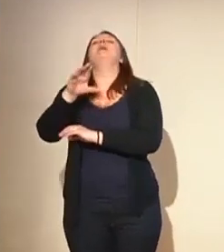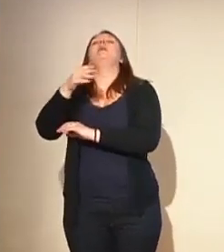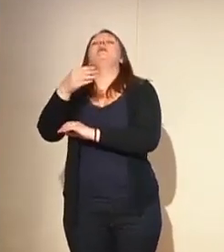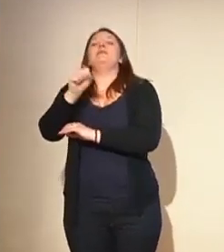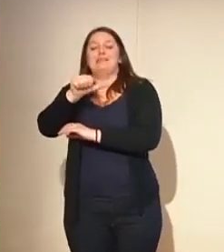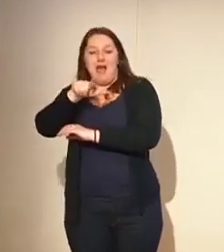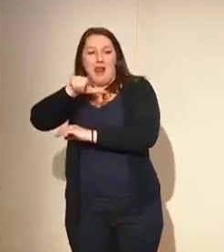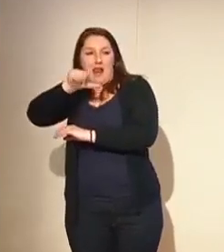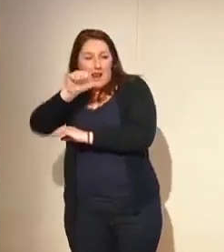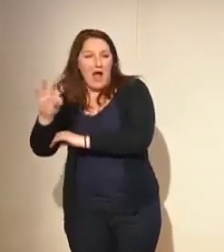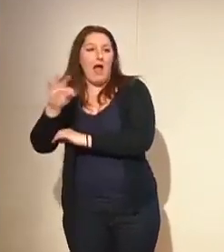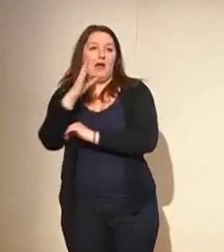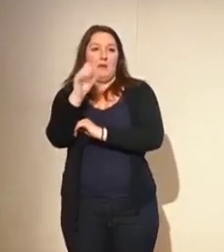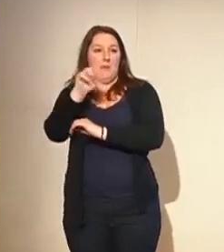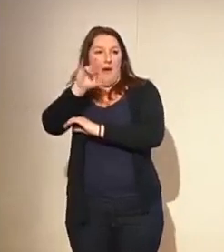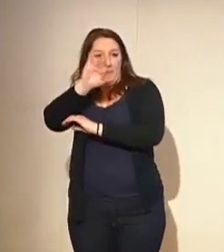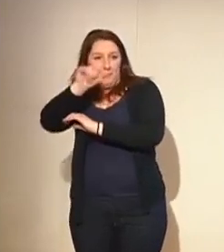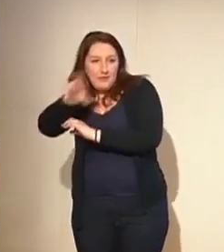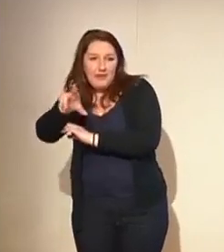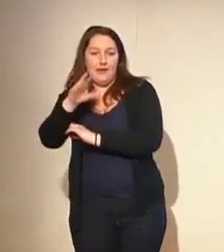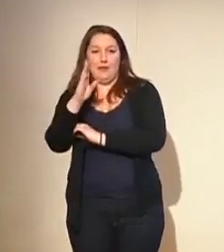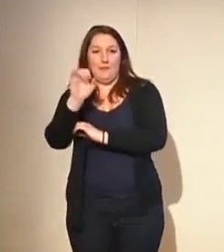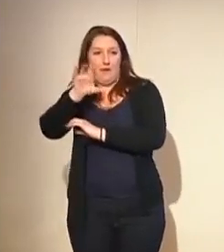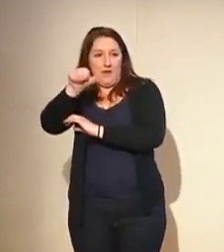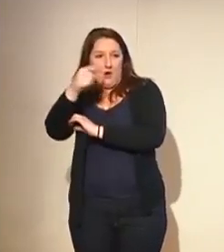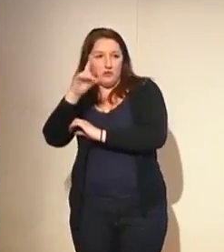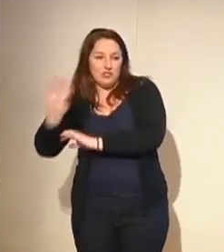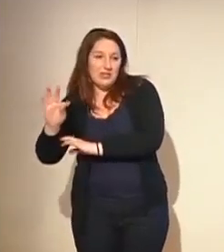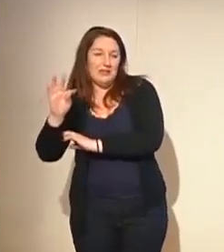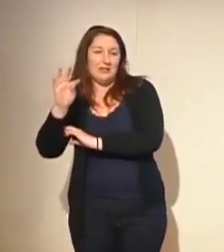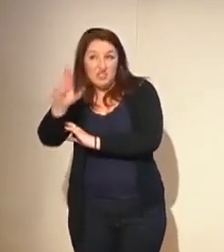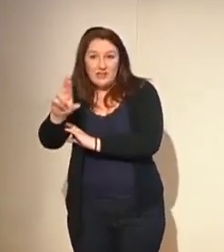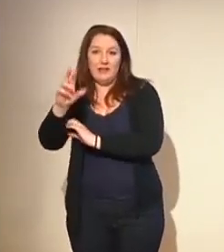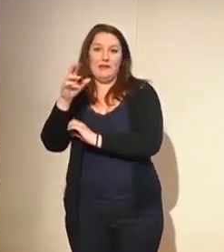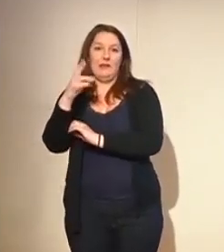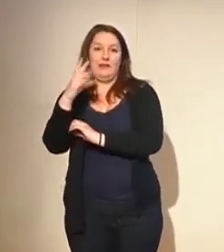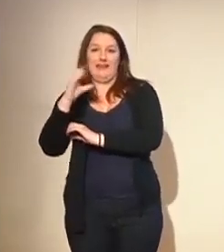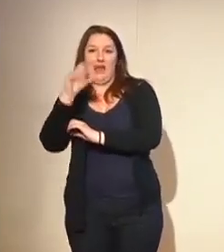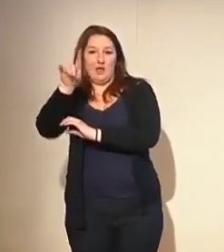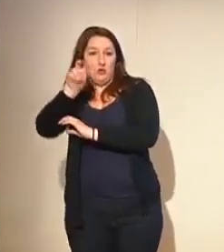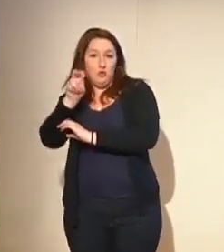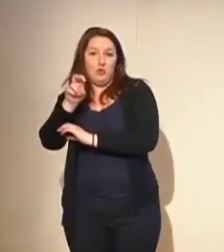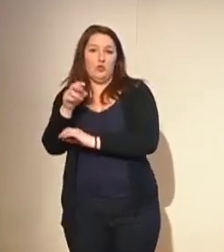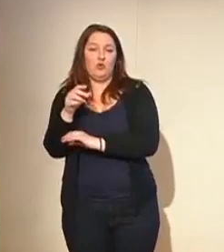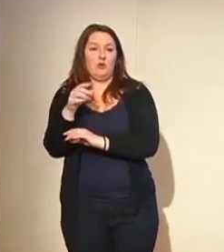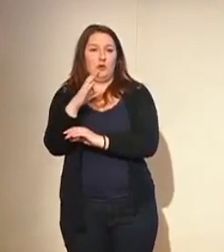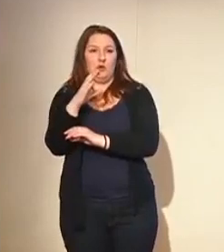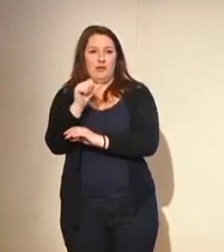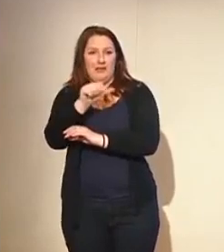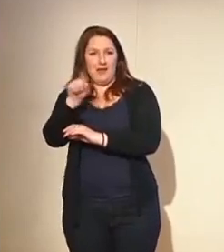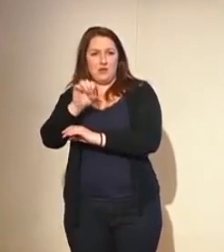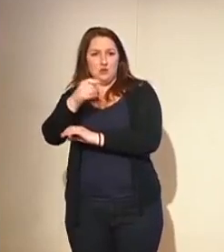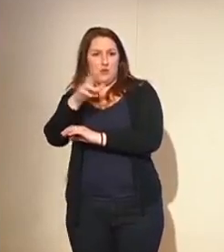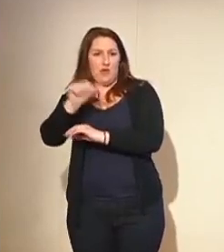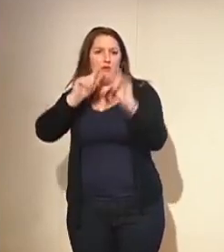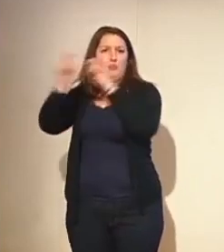Vincent Barbier berang Nathalie Cadou Bernadet Richard qui a priori donne pouvoir à Mathieu